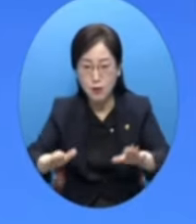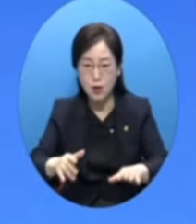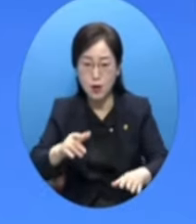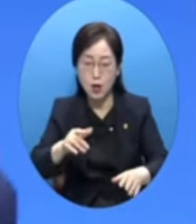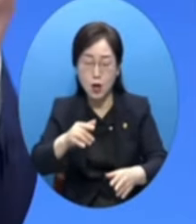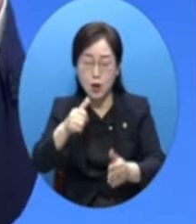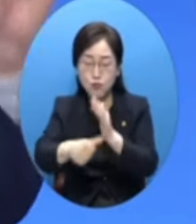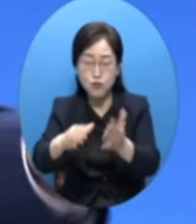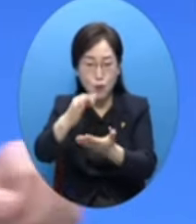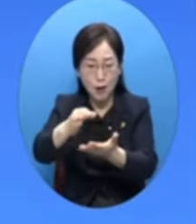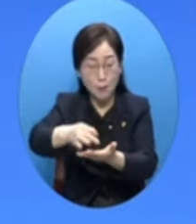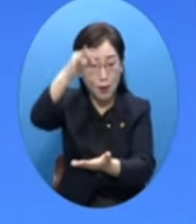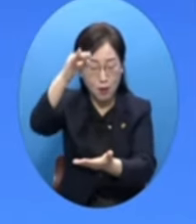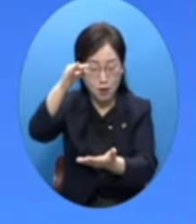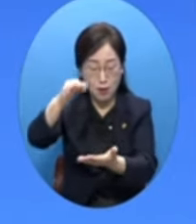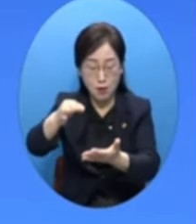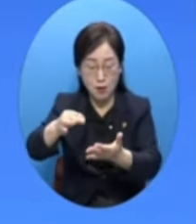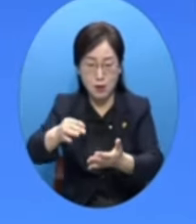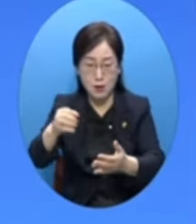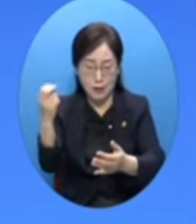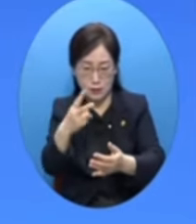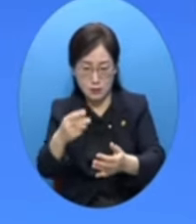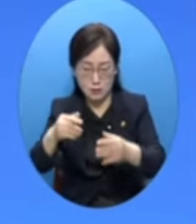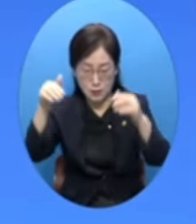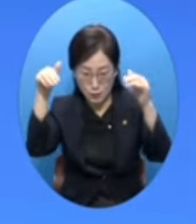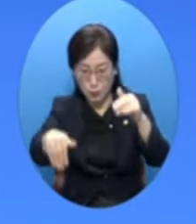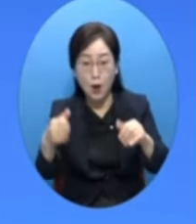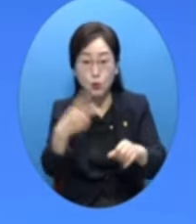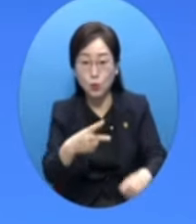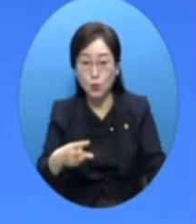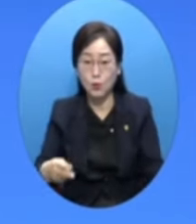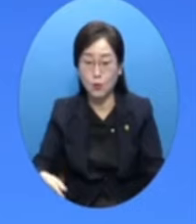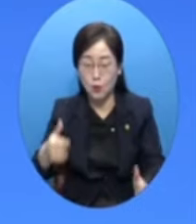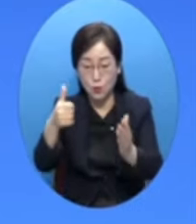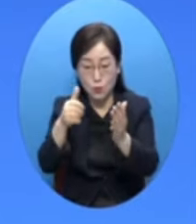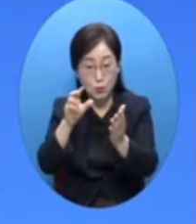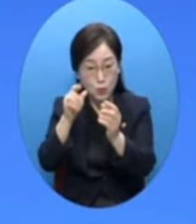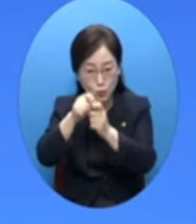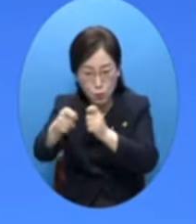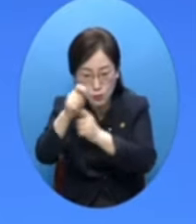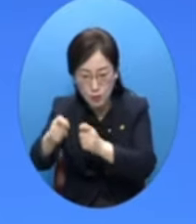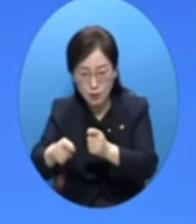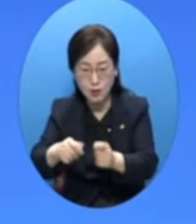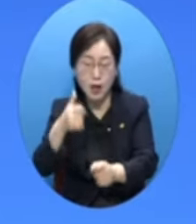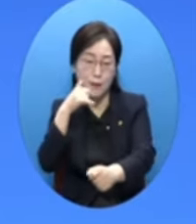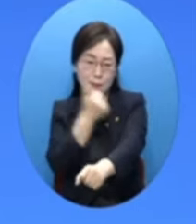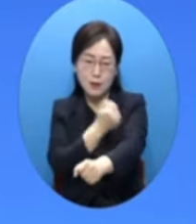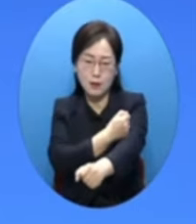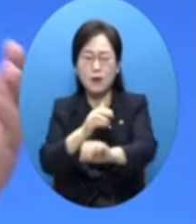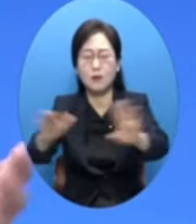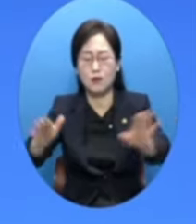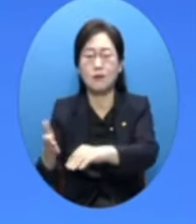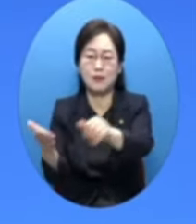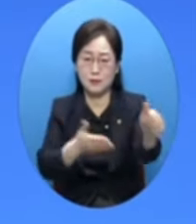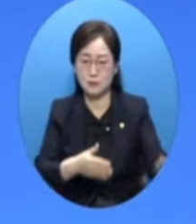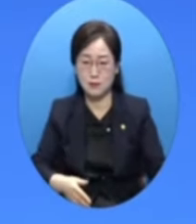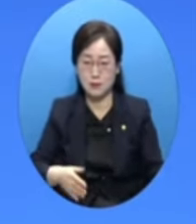잡고 이러한 도박, 마약 문제를 해결하는 그러한 정치인들이 되기를 바랍니다.